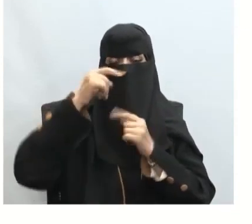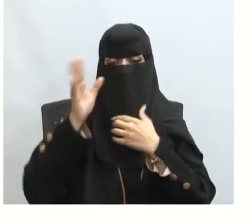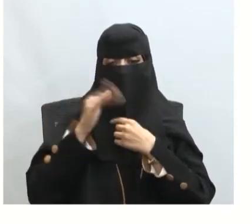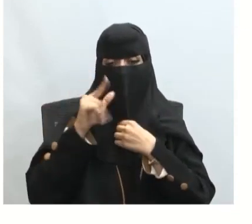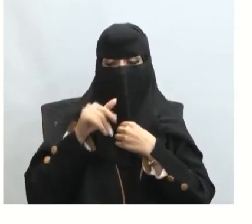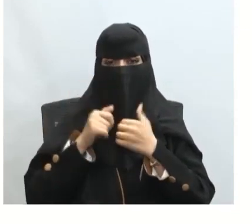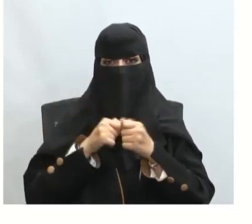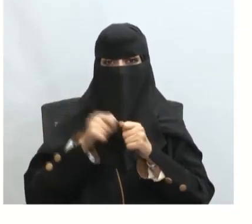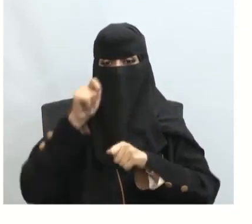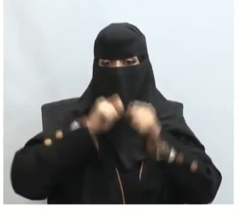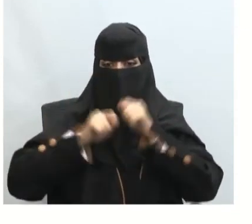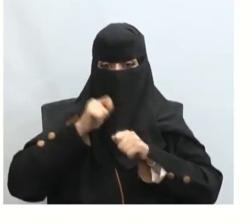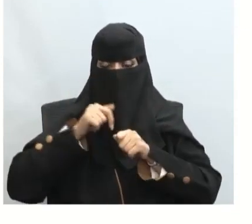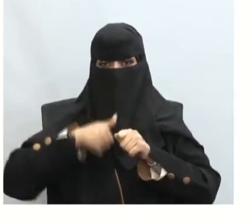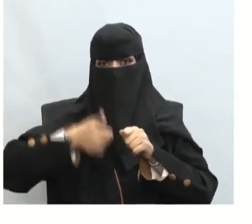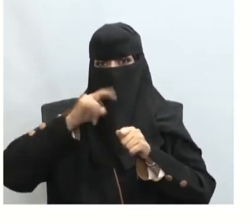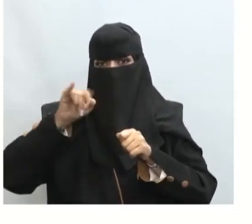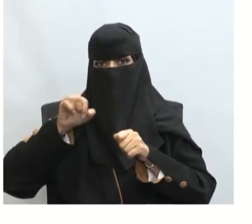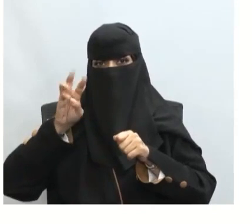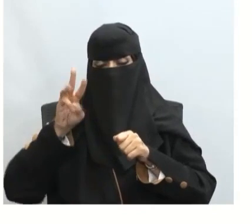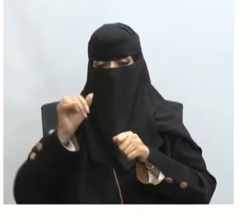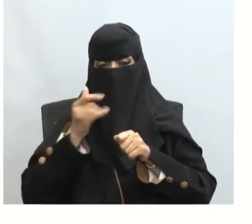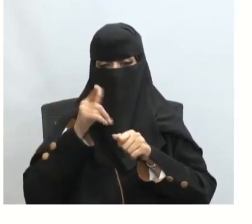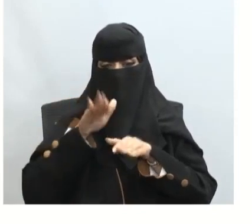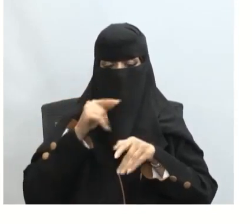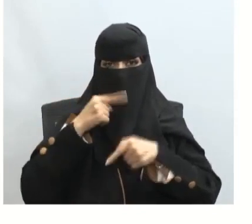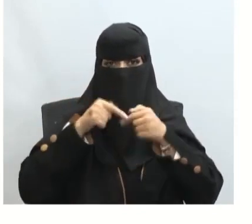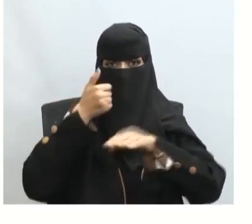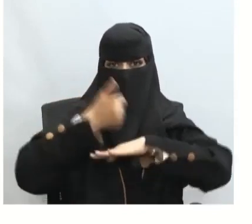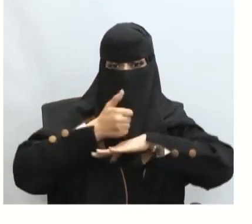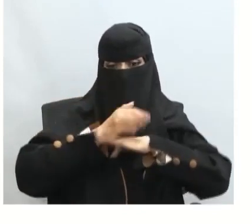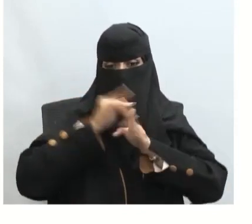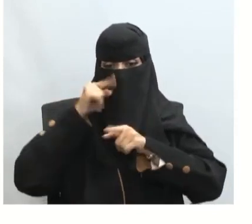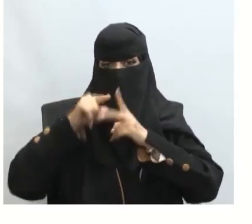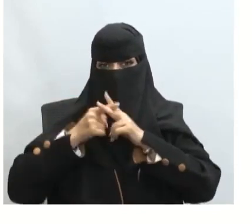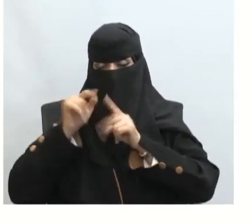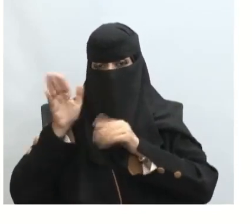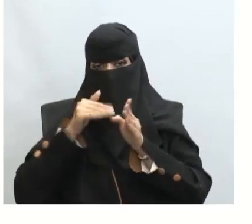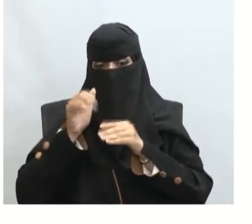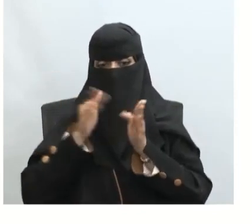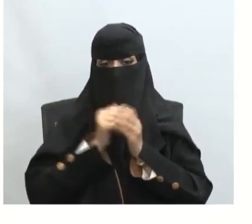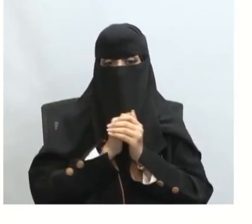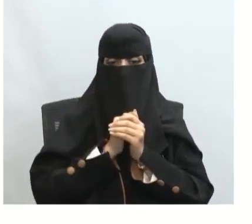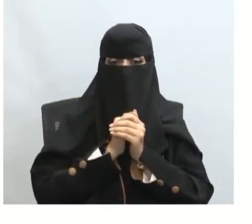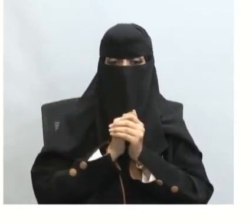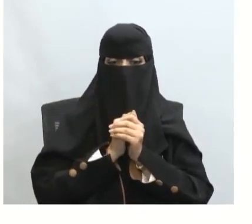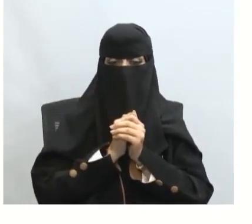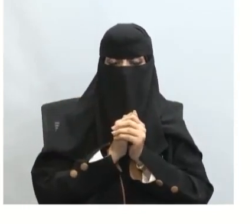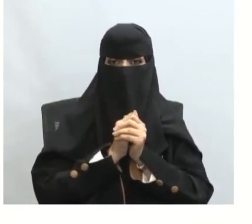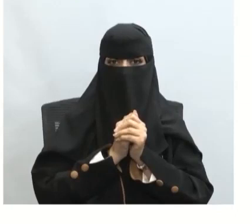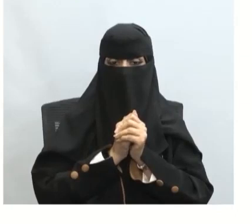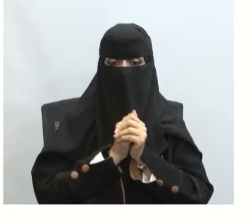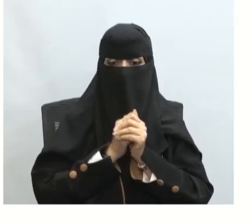عالي يستعمل الايثين الاساسي المصنوع منه البولي ايثيلين يستعمل